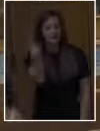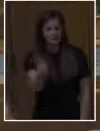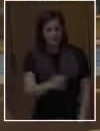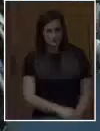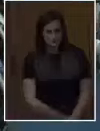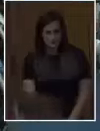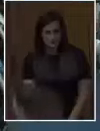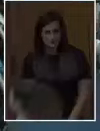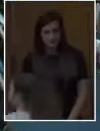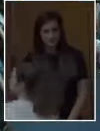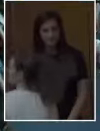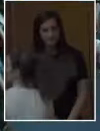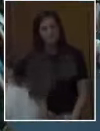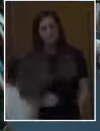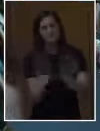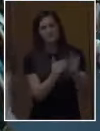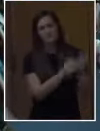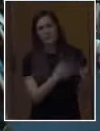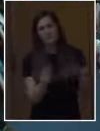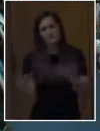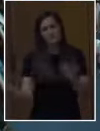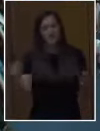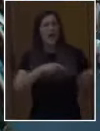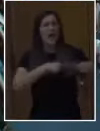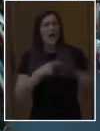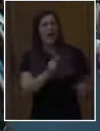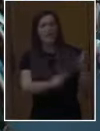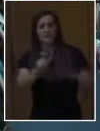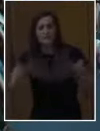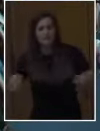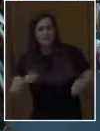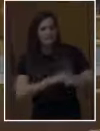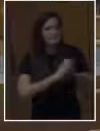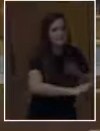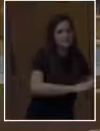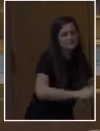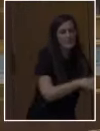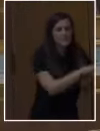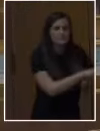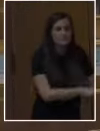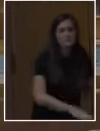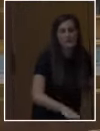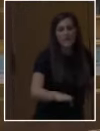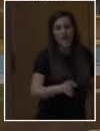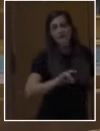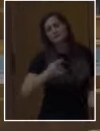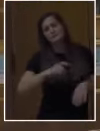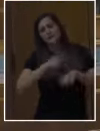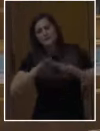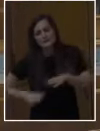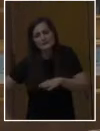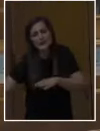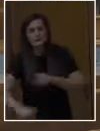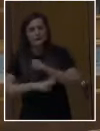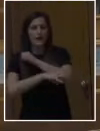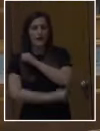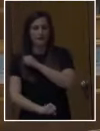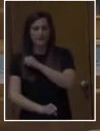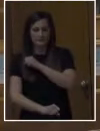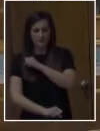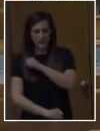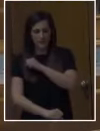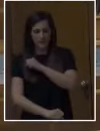Έχουμε δεκάδες εθελοντές οι οποίοι είτε φροντίζουν αυτή τη στιγμή παιδιά τα οποία βρίσκονται στο χώρο μέσα, είτε είναι κάτω στις γραμματείες.